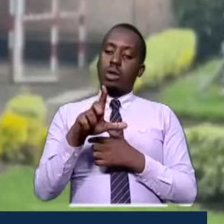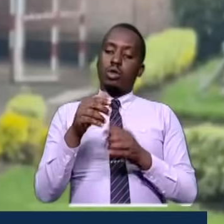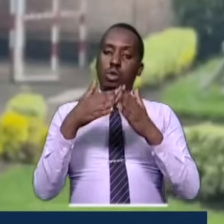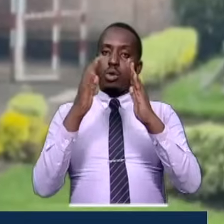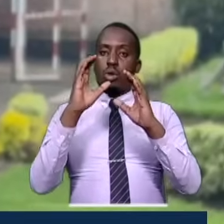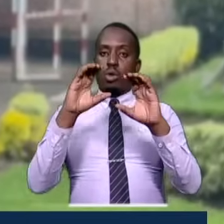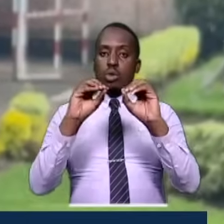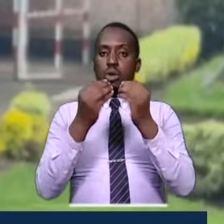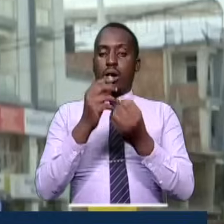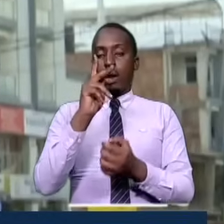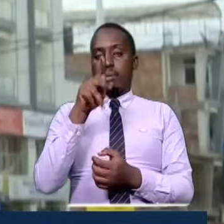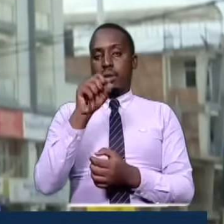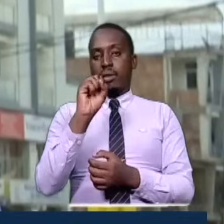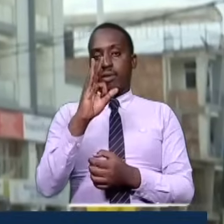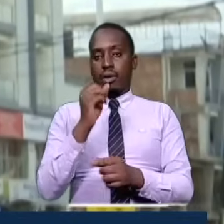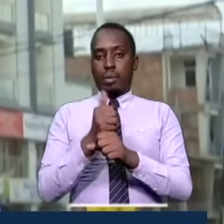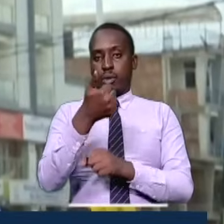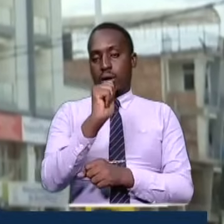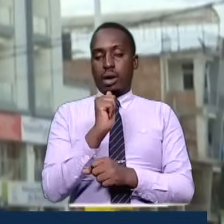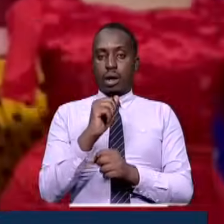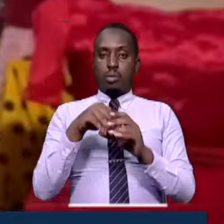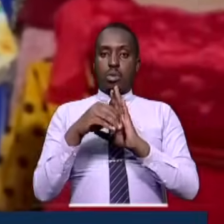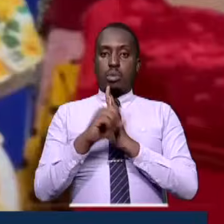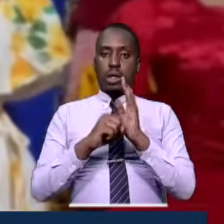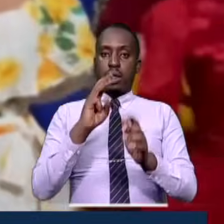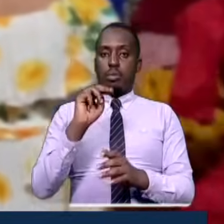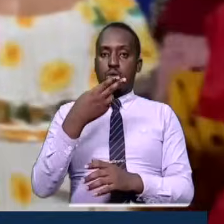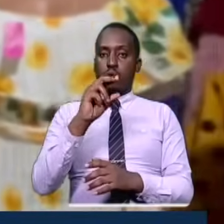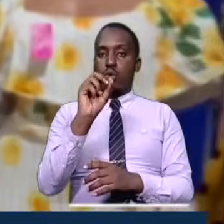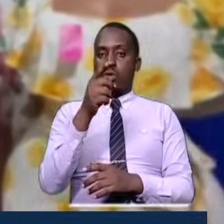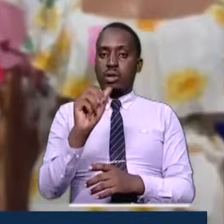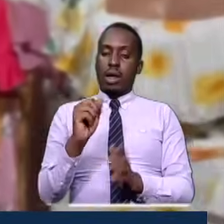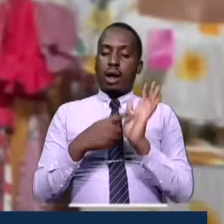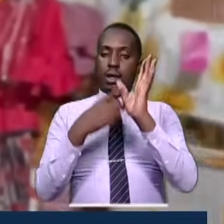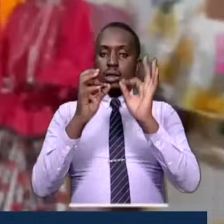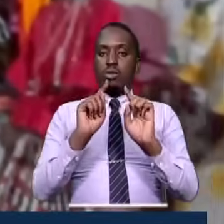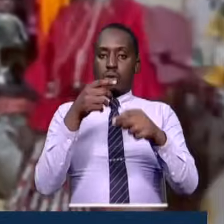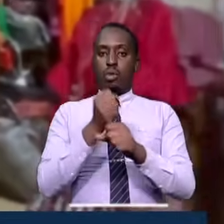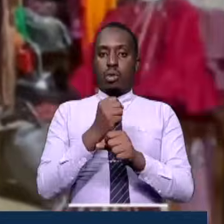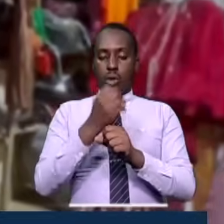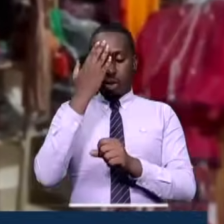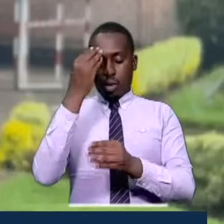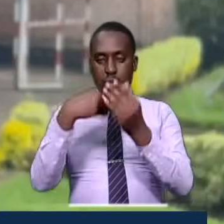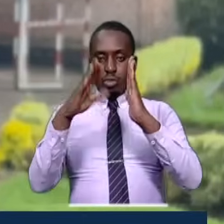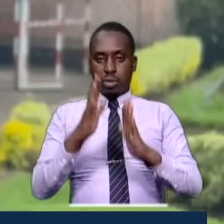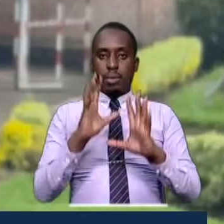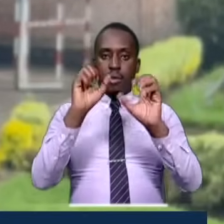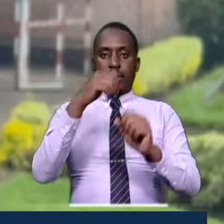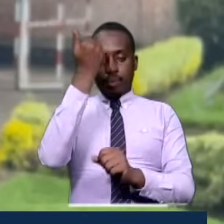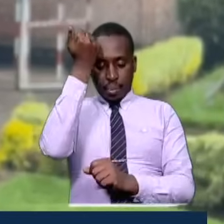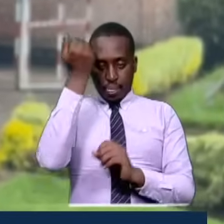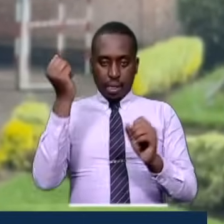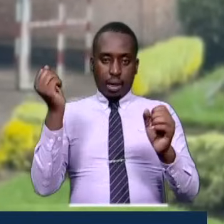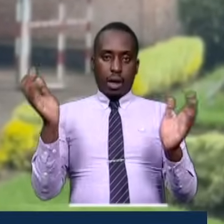urugaga rw'abikorera PSF mu murenge wa Muhoza agaragaza ikigiye gukorwa ngo bacuruzi bitabire gufata ubwishingizi kampeni ya